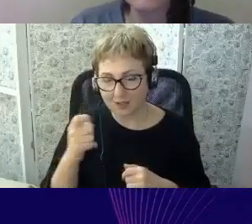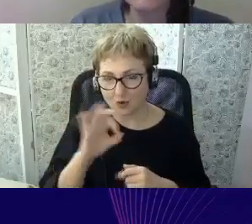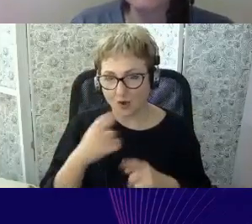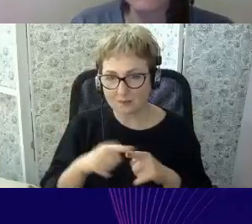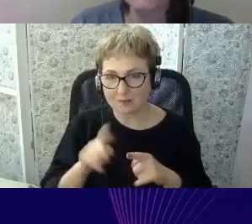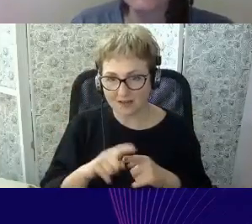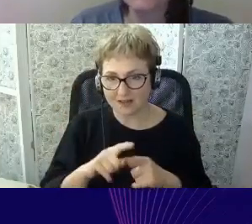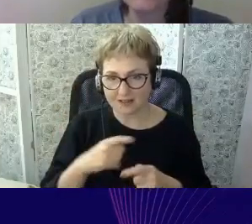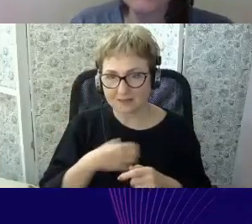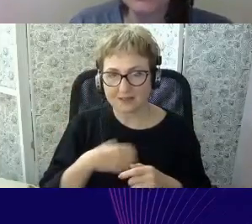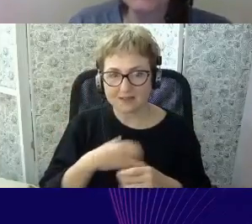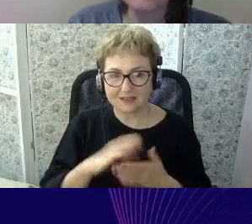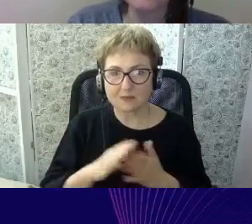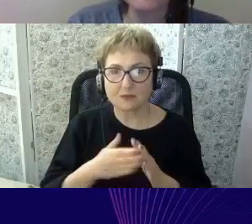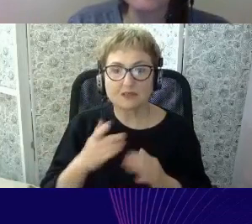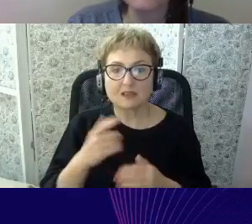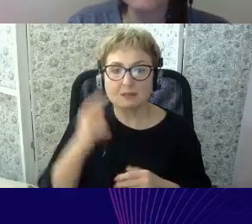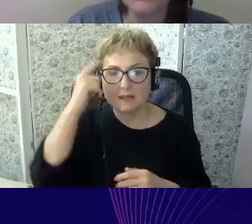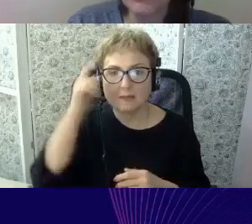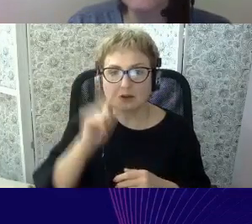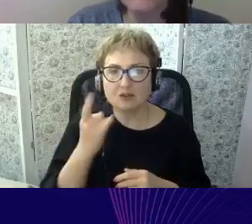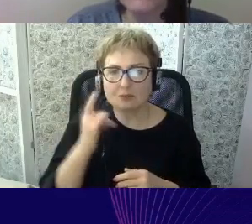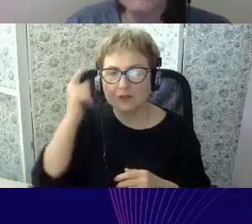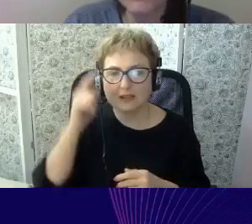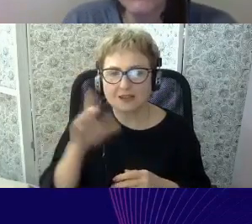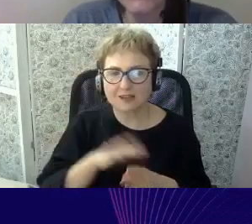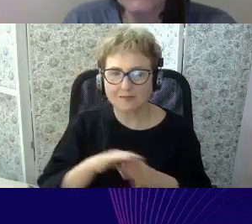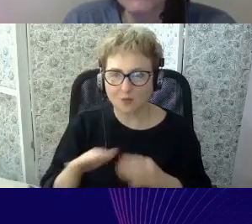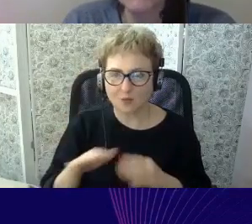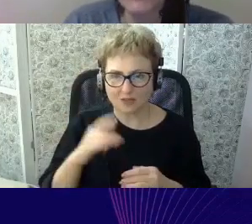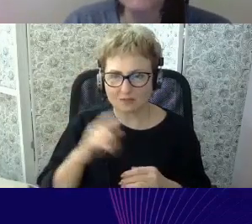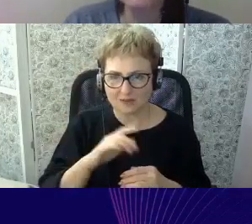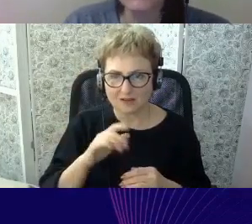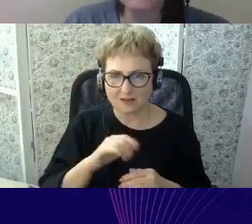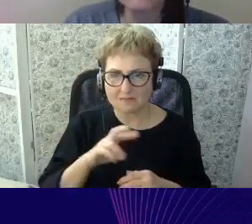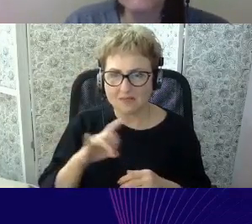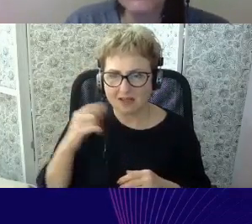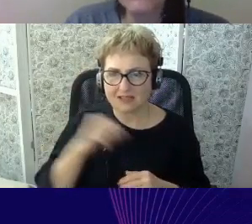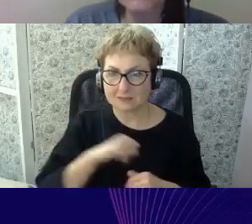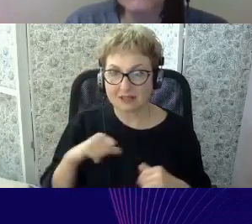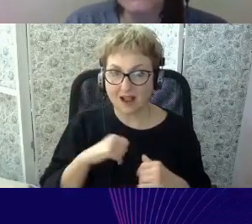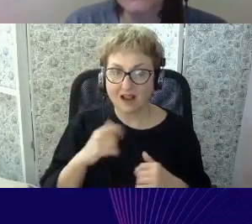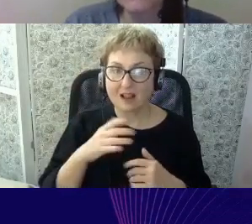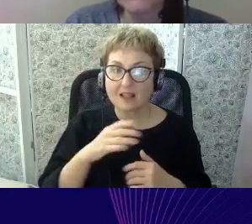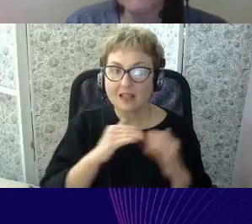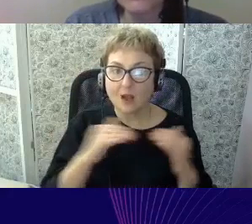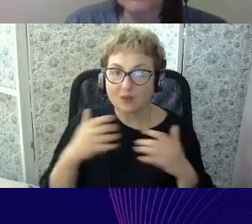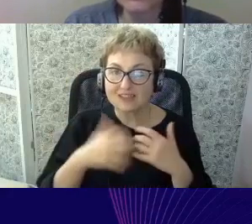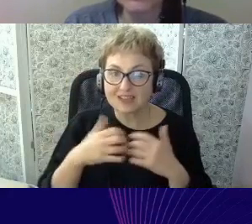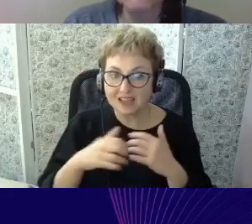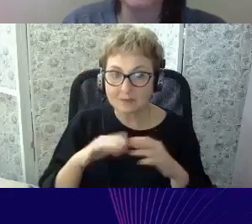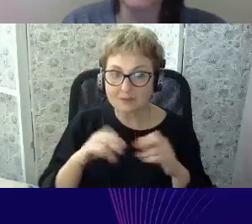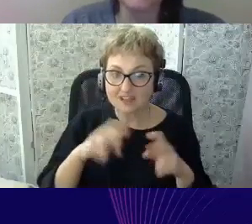об этой составляющей, понимая, что ребенок еще не в полной мере самостоятелен, то на уровне среднего профессионального